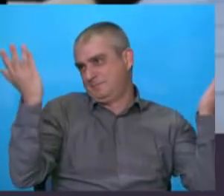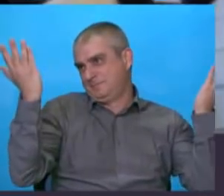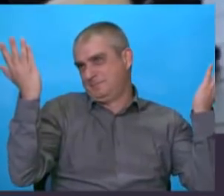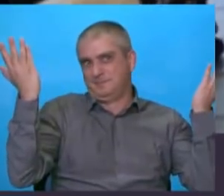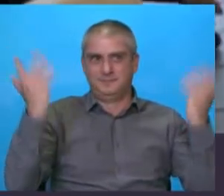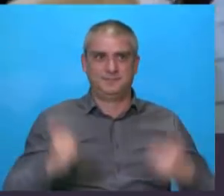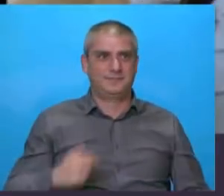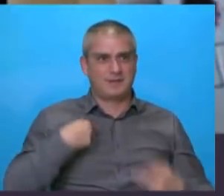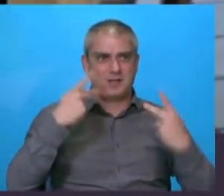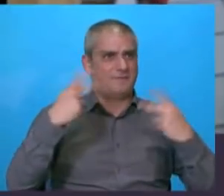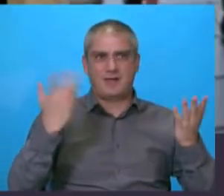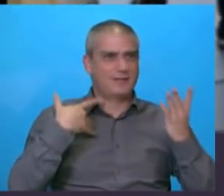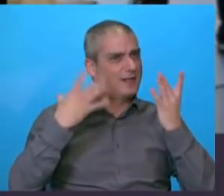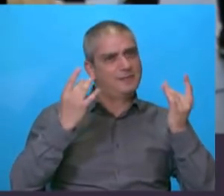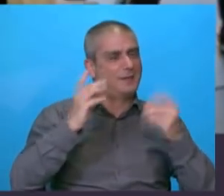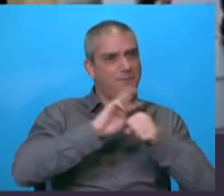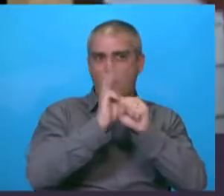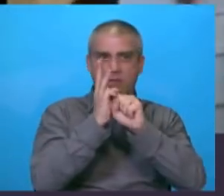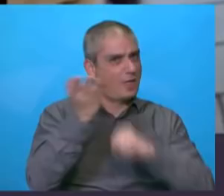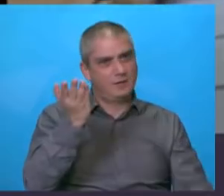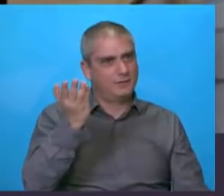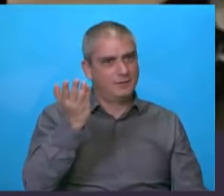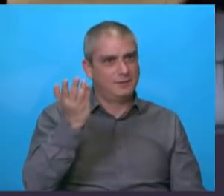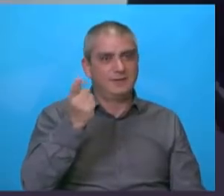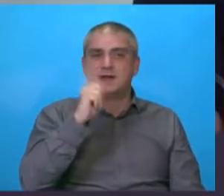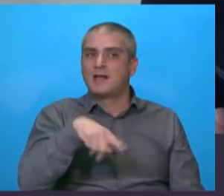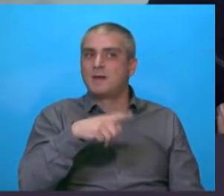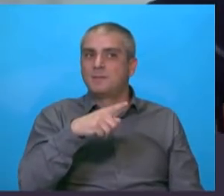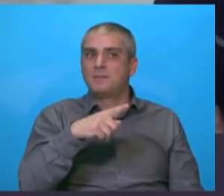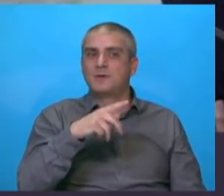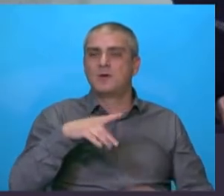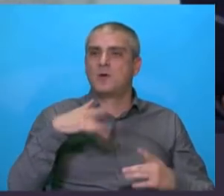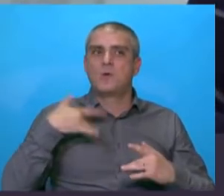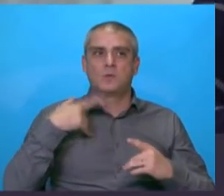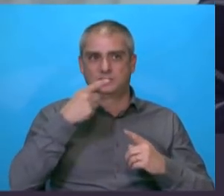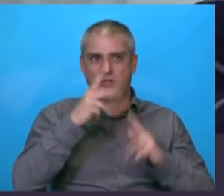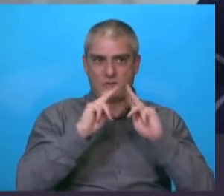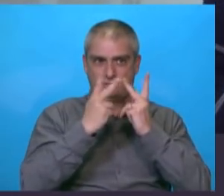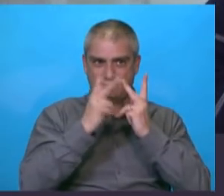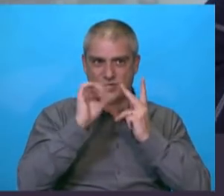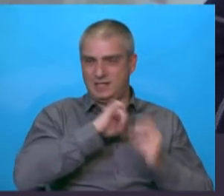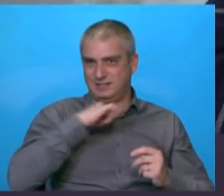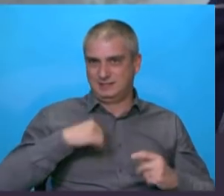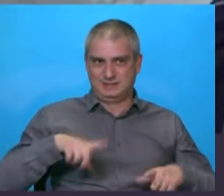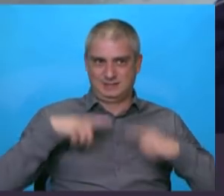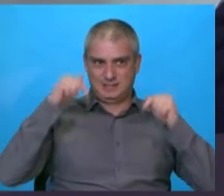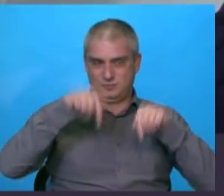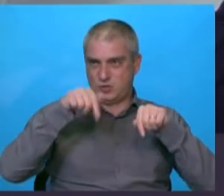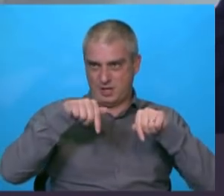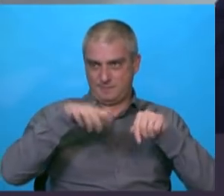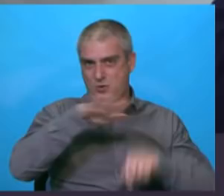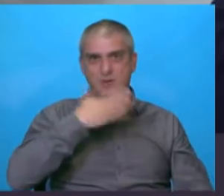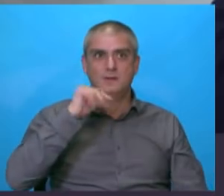לא, אז לא פחדת להתאבק בקורונה. יש לנו גם כאילו וויצ'אט בקבוצתי של הסינים שחיים